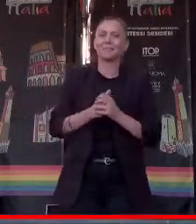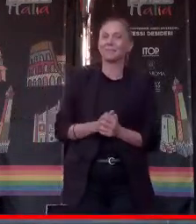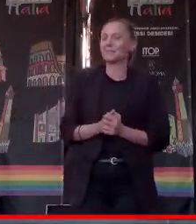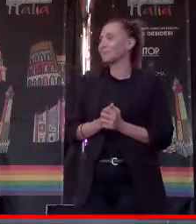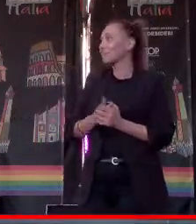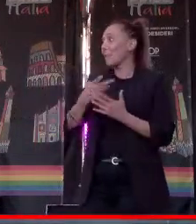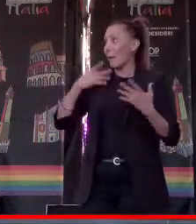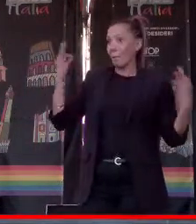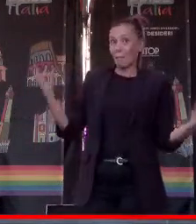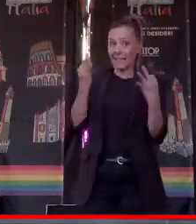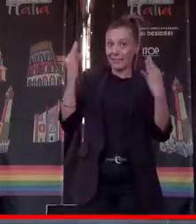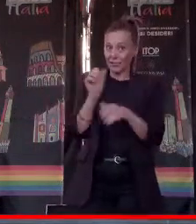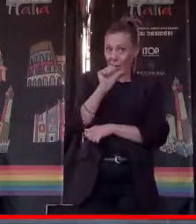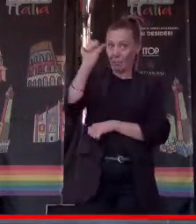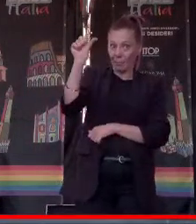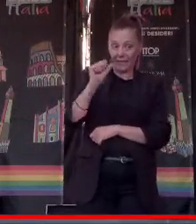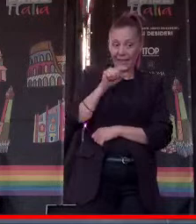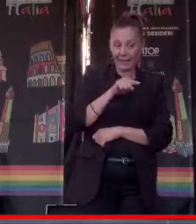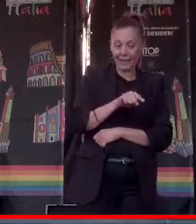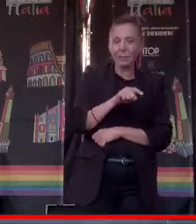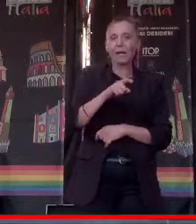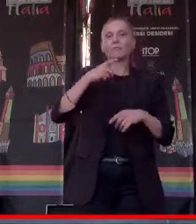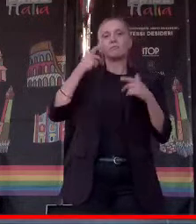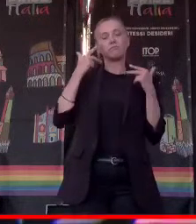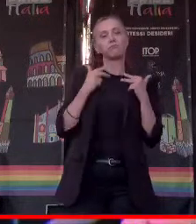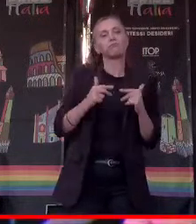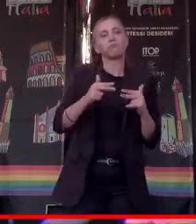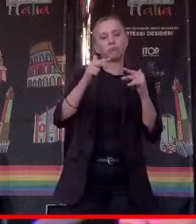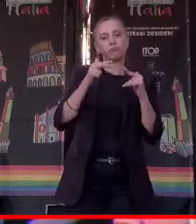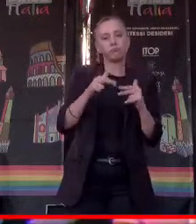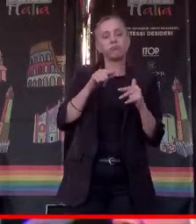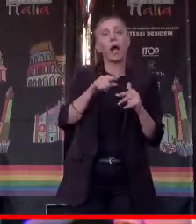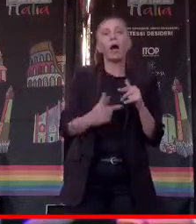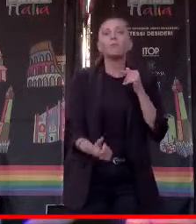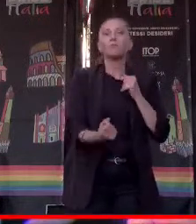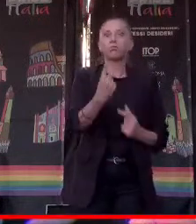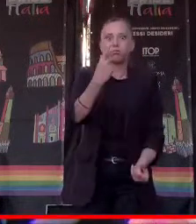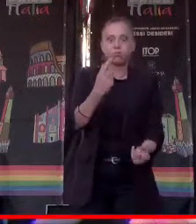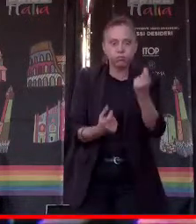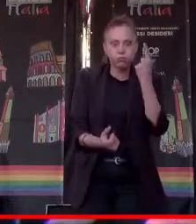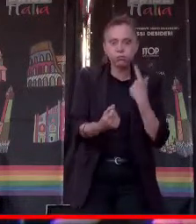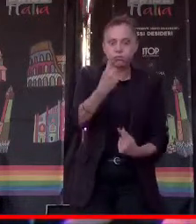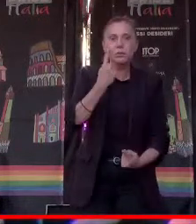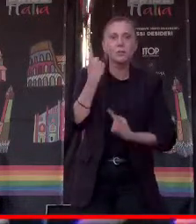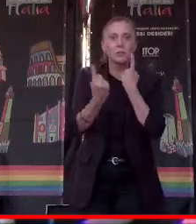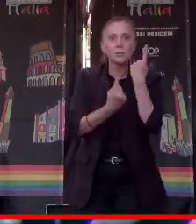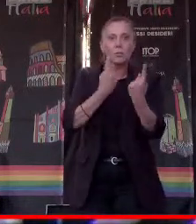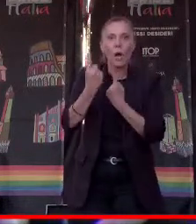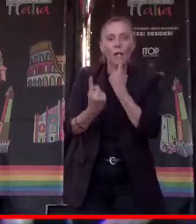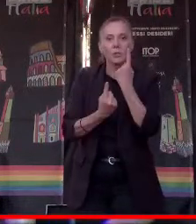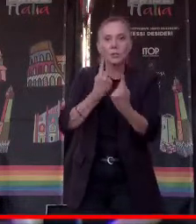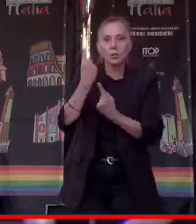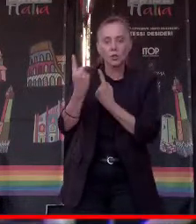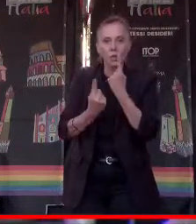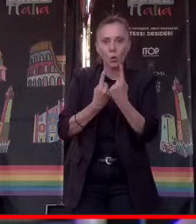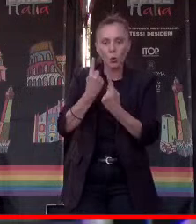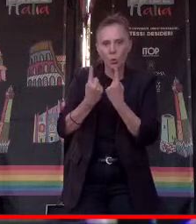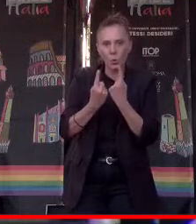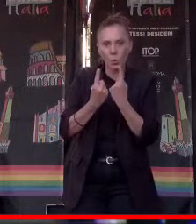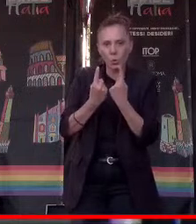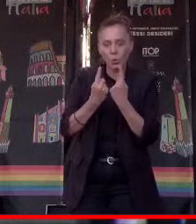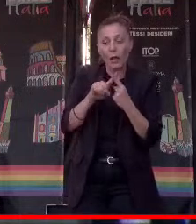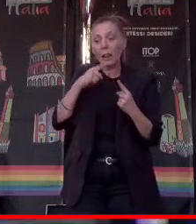passeggiata, una passeggiata che ha verificato una serie di questioni su Garbatella, su ovviamente